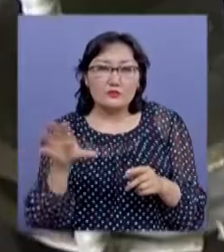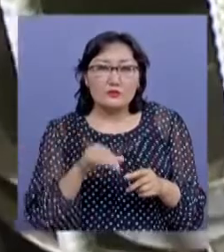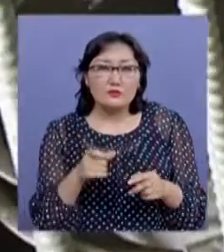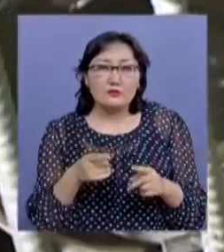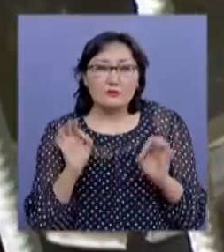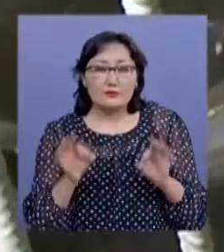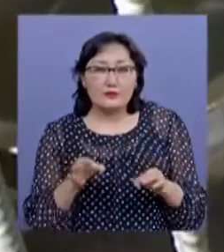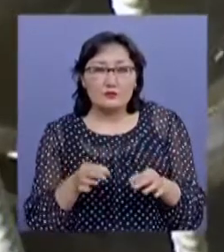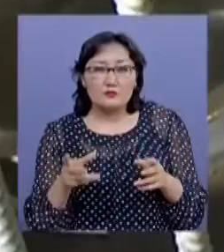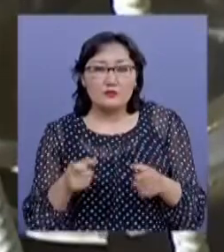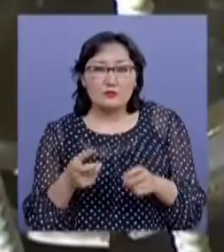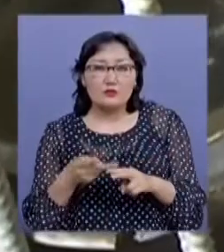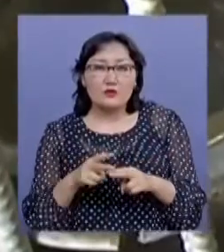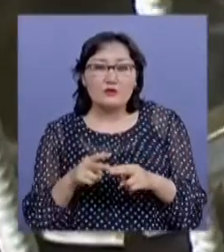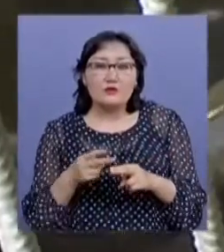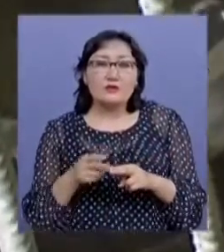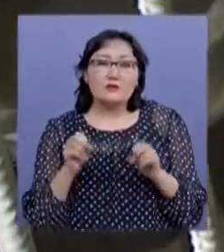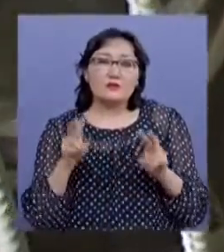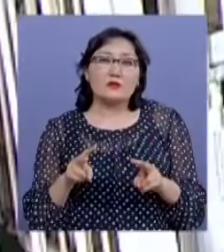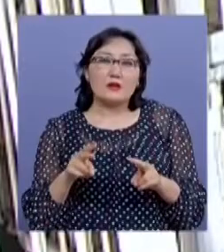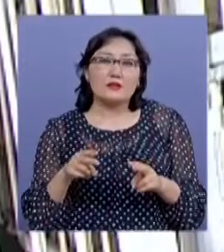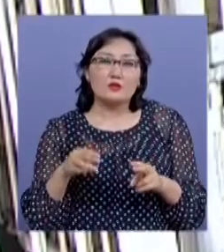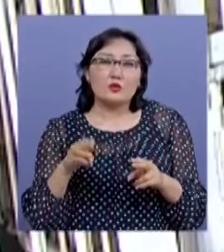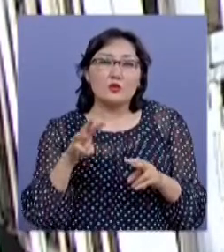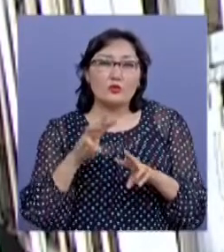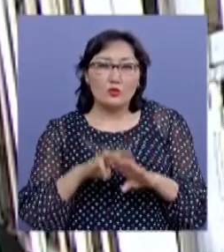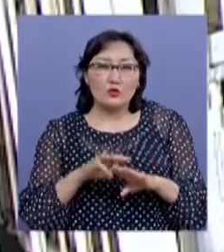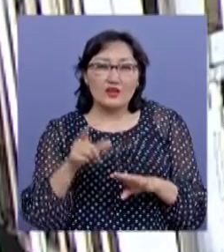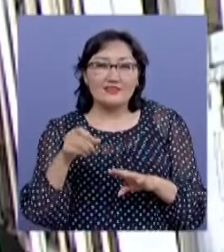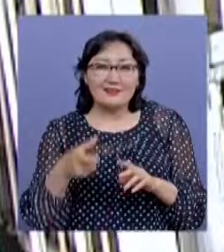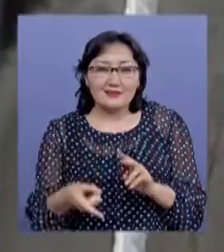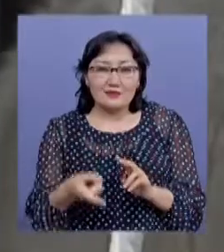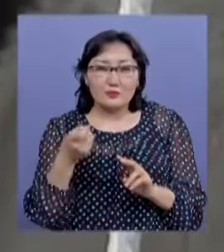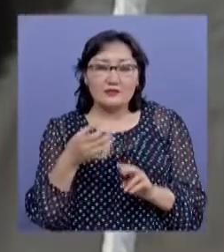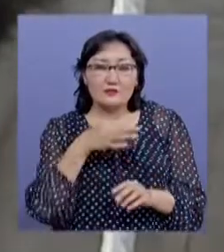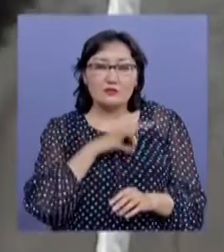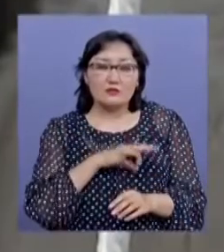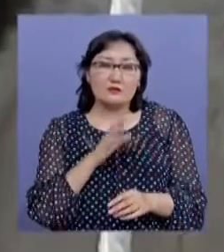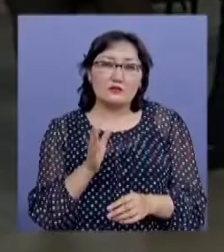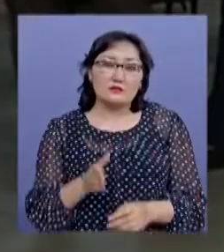дейді мамандар. Жануарларды жарақаттама үшін арнайы торлар мен гелді ілмектер қолданылады.